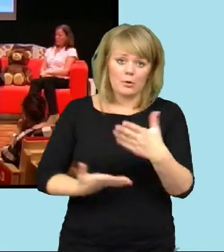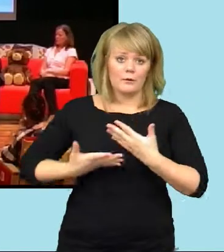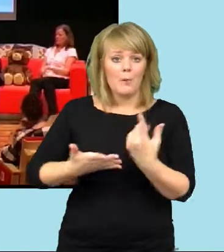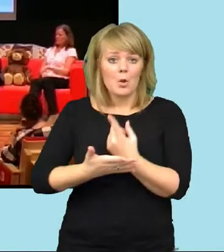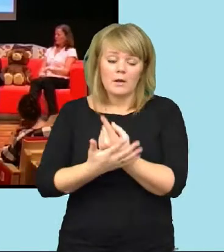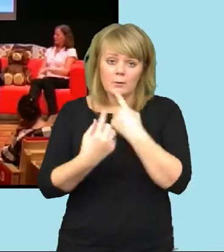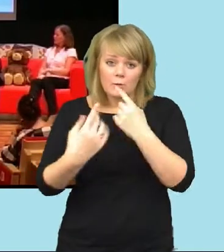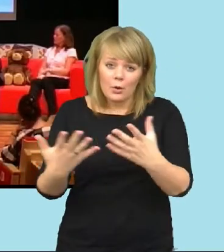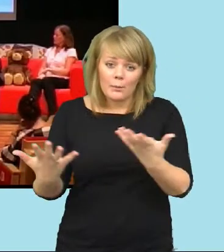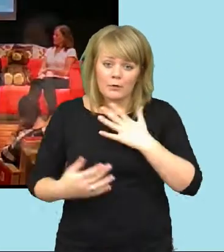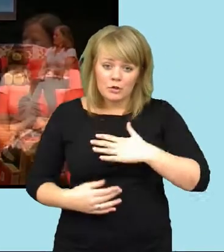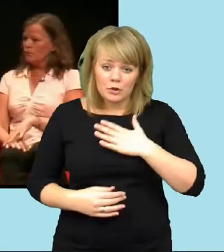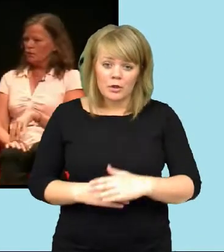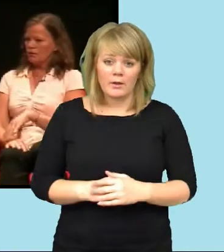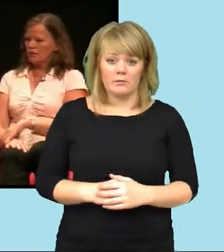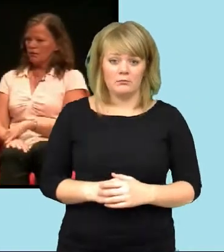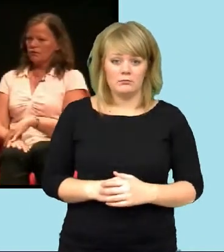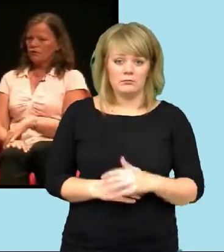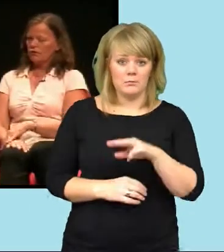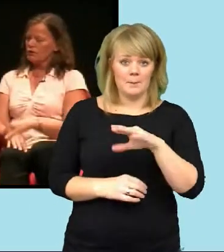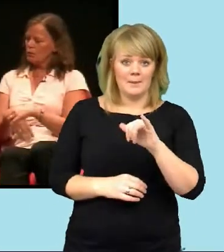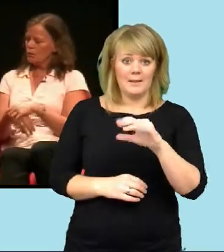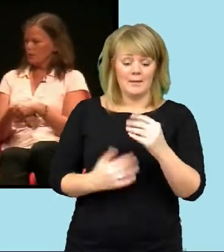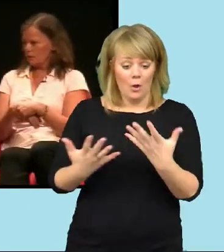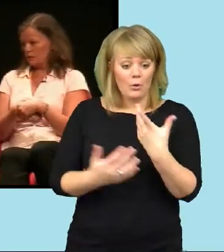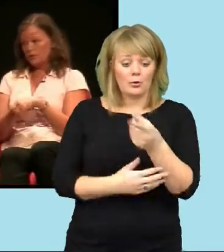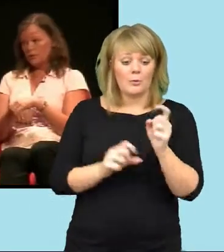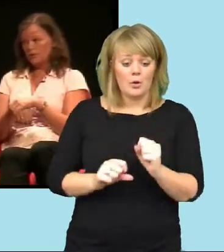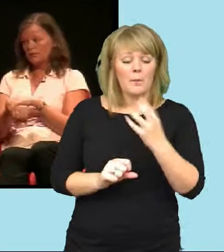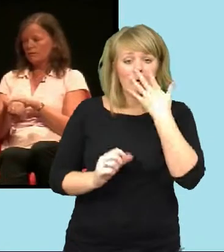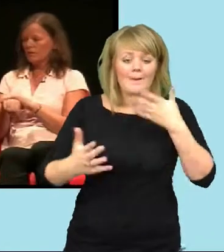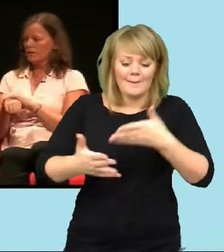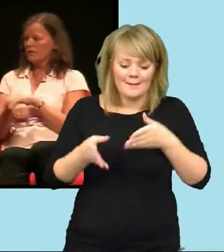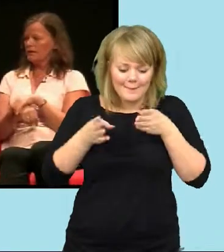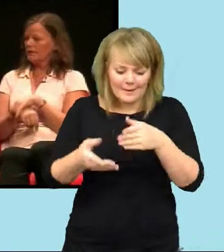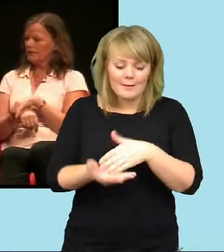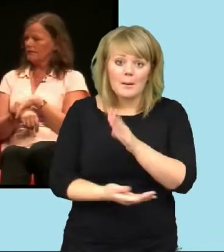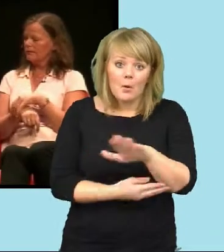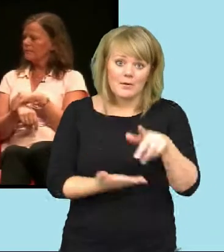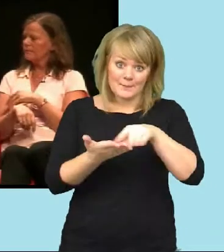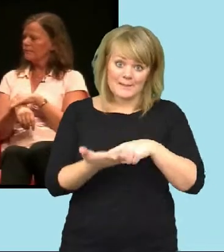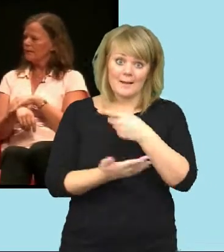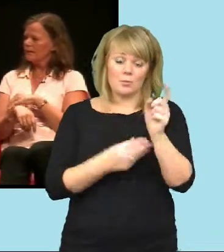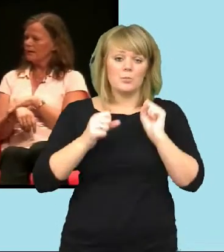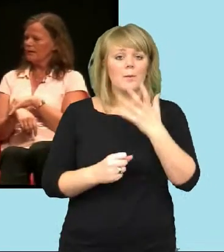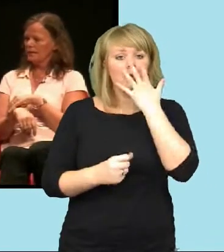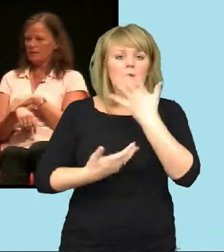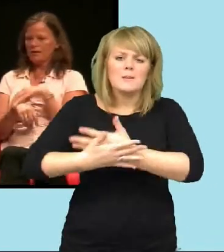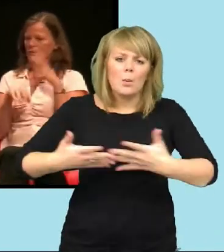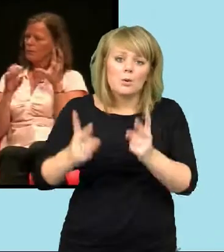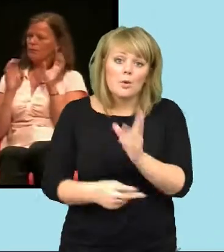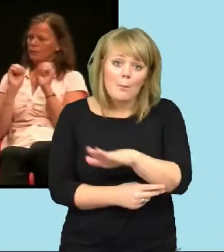Ja, det är ju som sagt att prata till barnet. Och prata, framförallt att prata ett språk som barnet förstår. För det är en hel del det